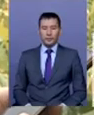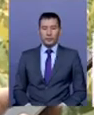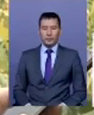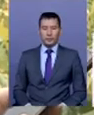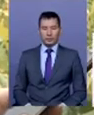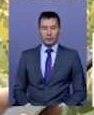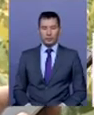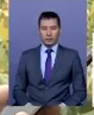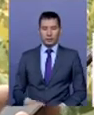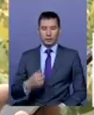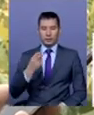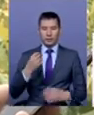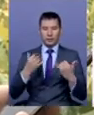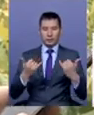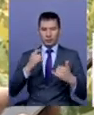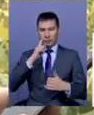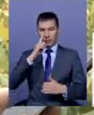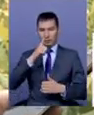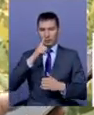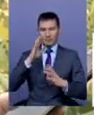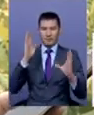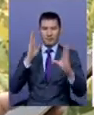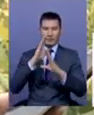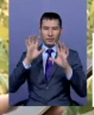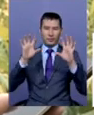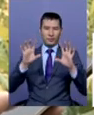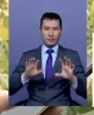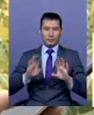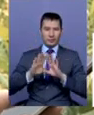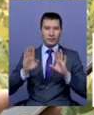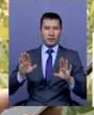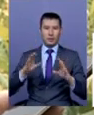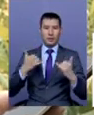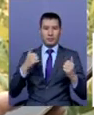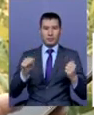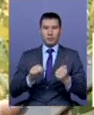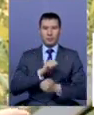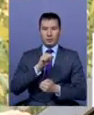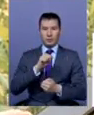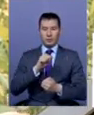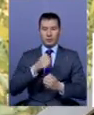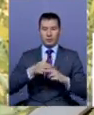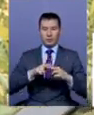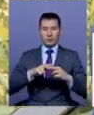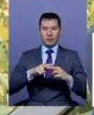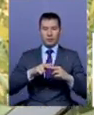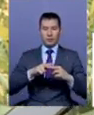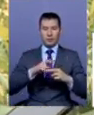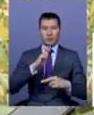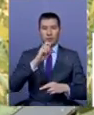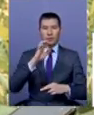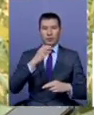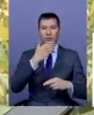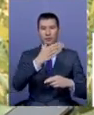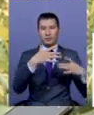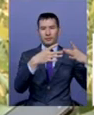бил құрғақшылық болып отыр. Ол енді табиғаттың заңы. Бірақ біздің мына Үлкен Алматы